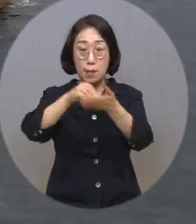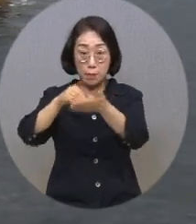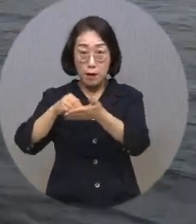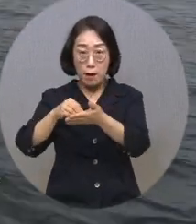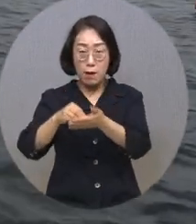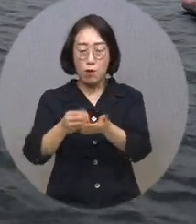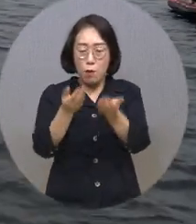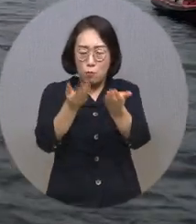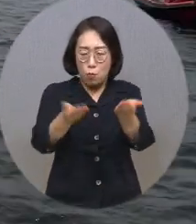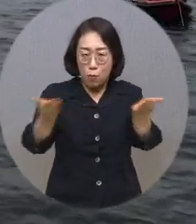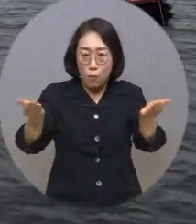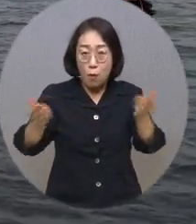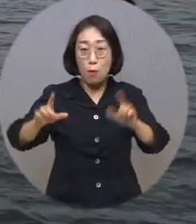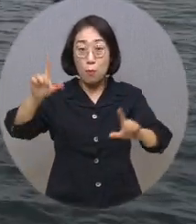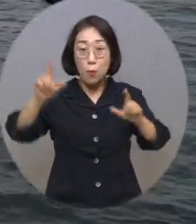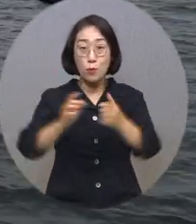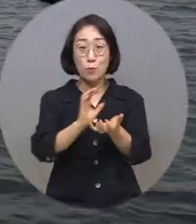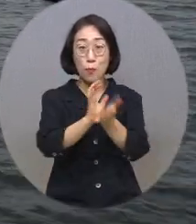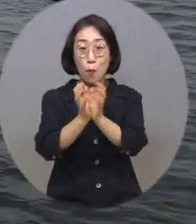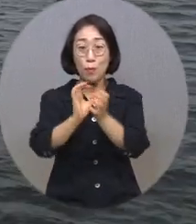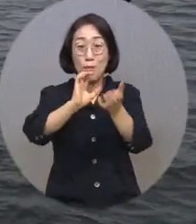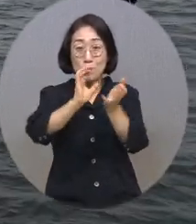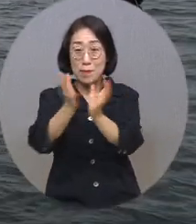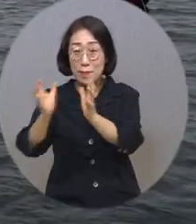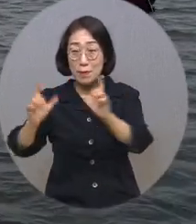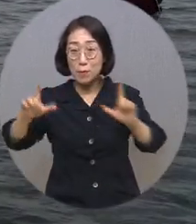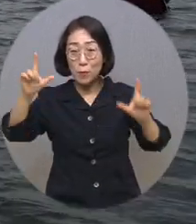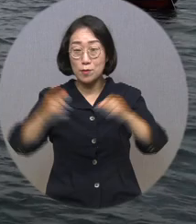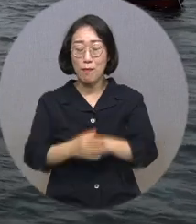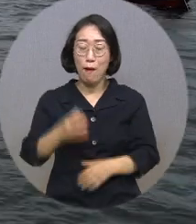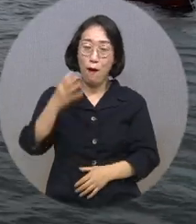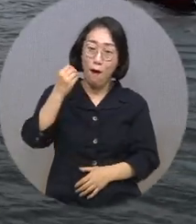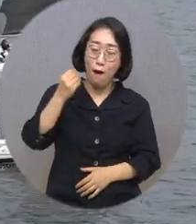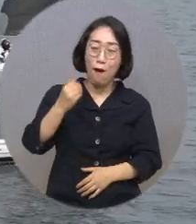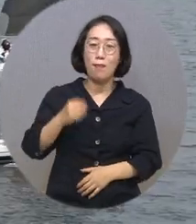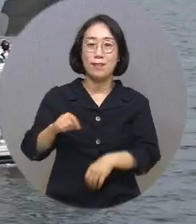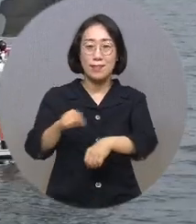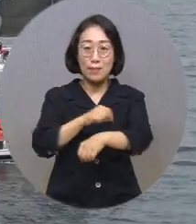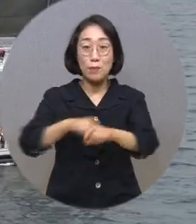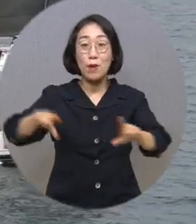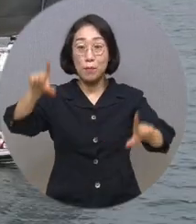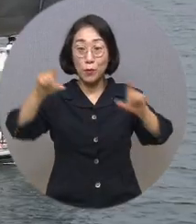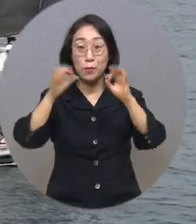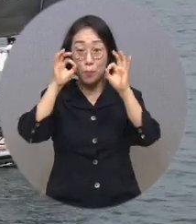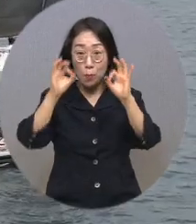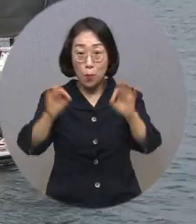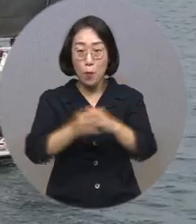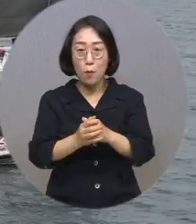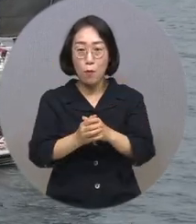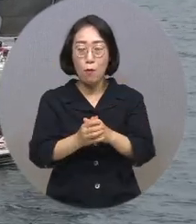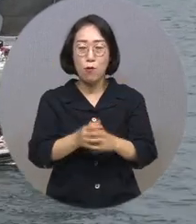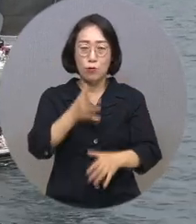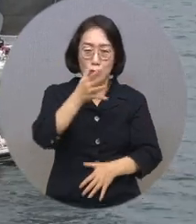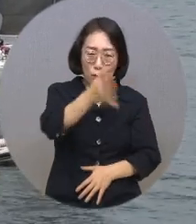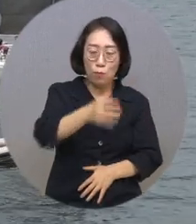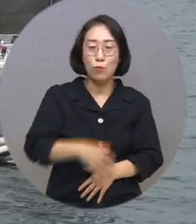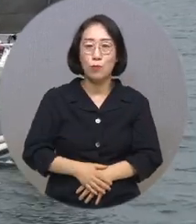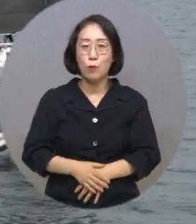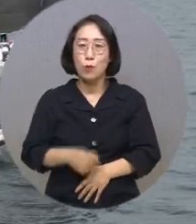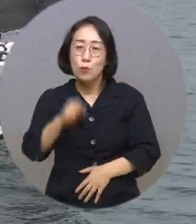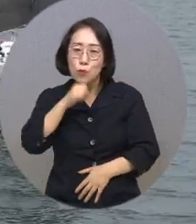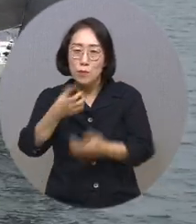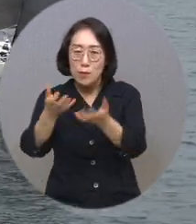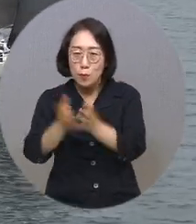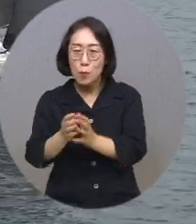가르며 꽃이 활짝 핀 것처럼 이색적인 광경을 선사했으며 전문 선수와 동호인 선수, 소형 요트